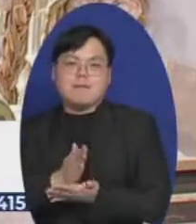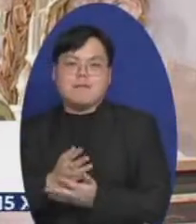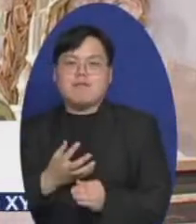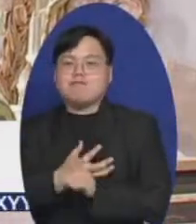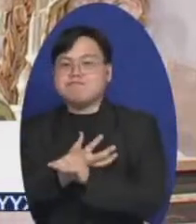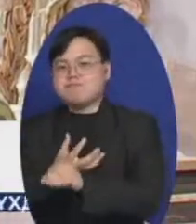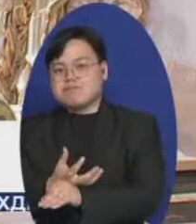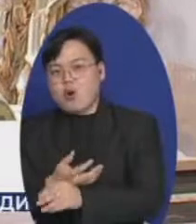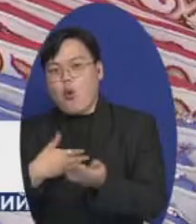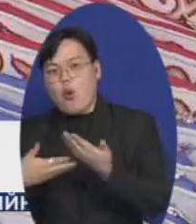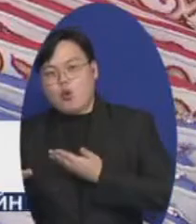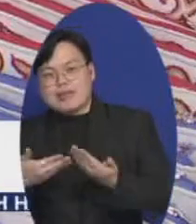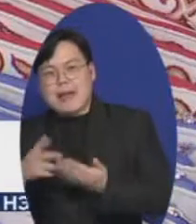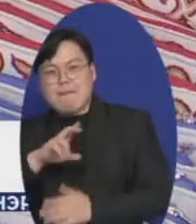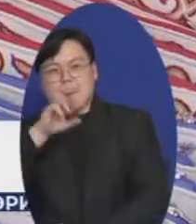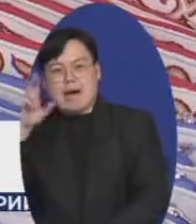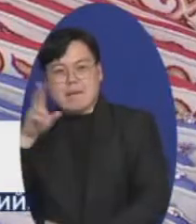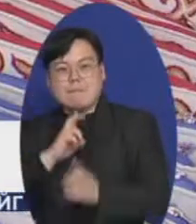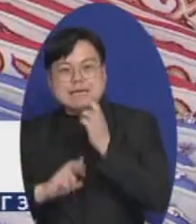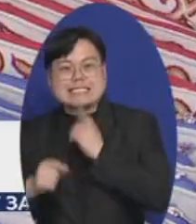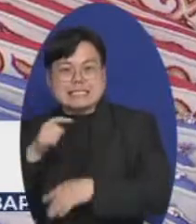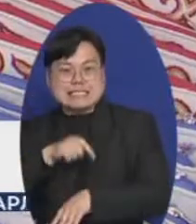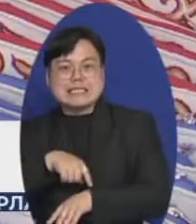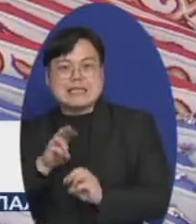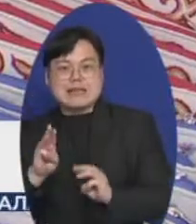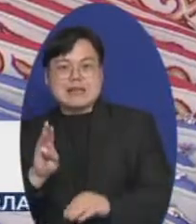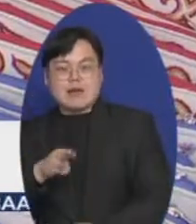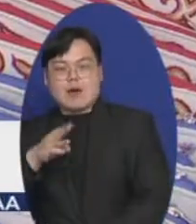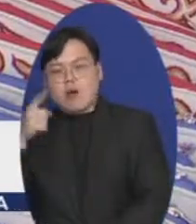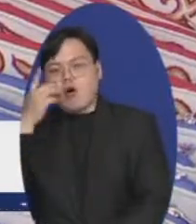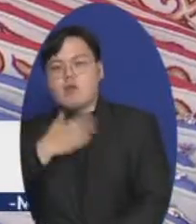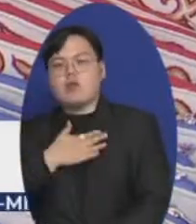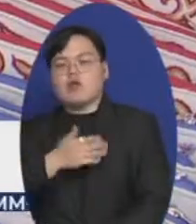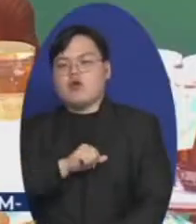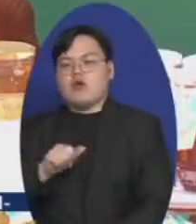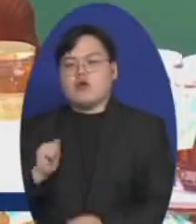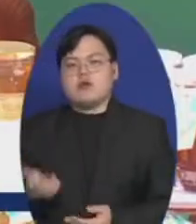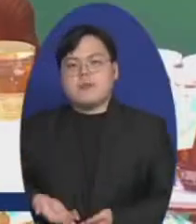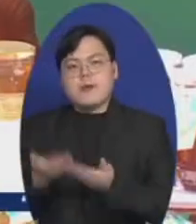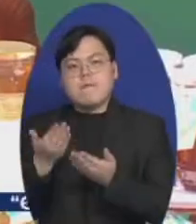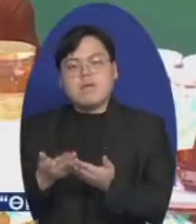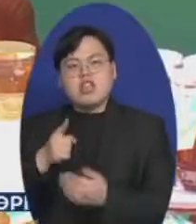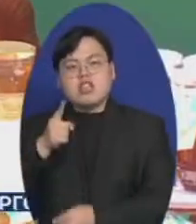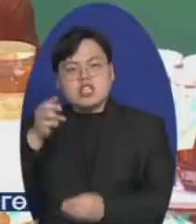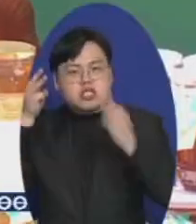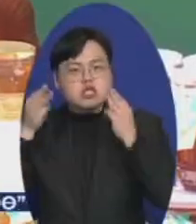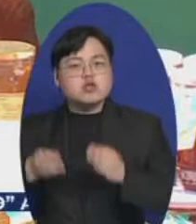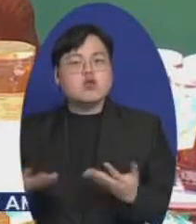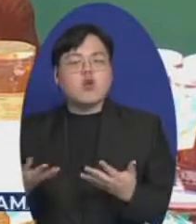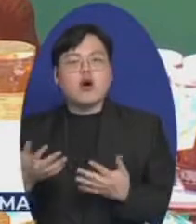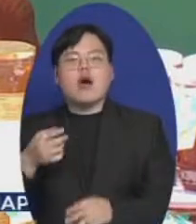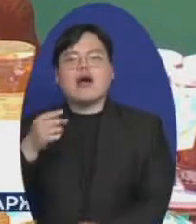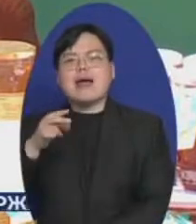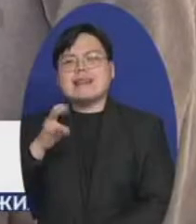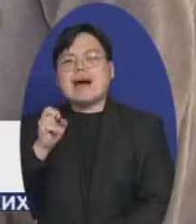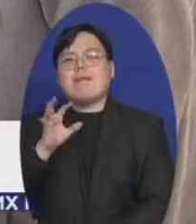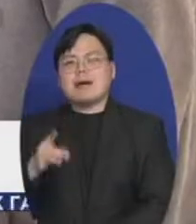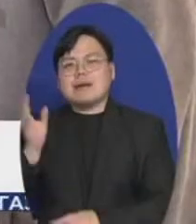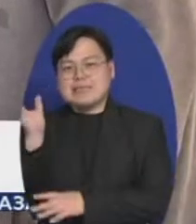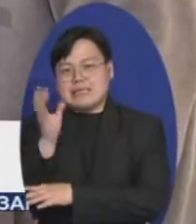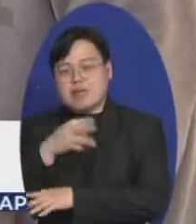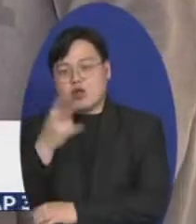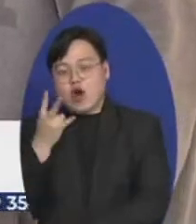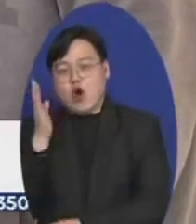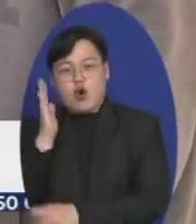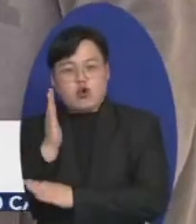эдийн засаг байгаль цагуурын энэ хүнд үйлдвэрлэгч хэрэглэгчдэд дэмжих нэгэн шийдэл нь намрын ногоо өдрүүд байдаг. Энэ ч утгаараа жил ирэх